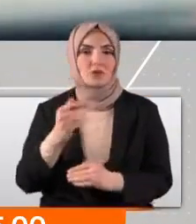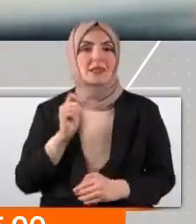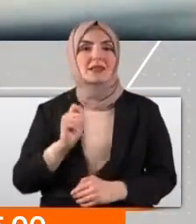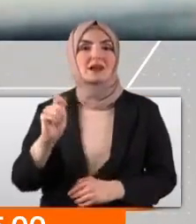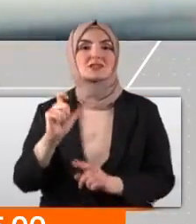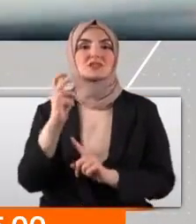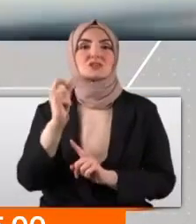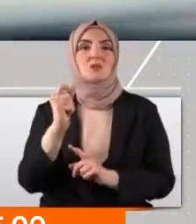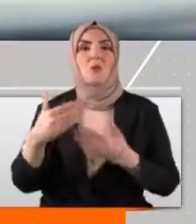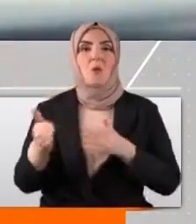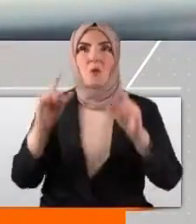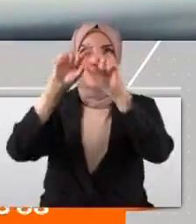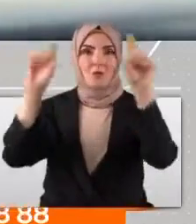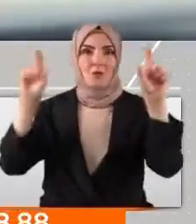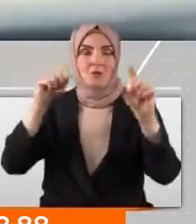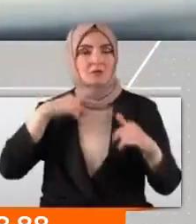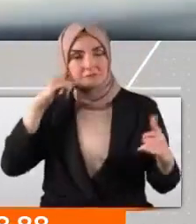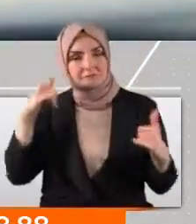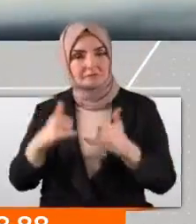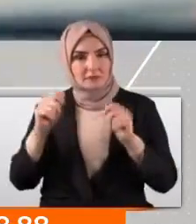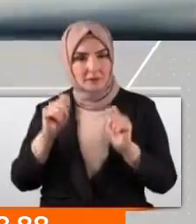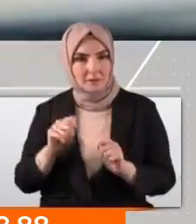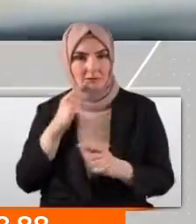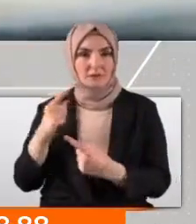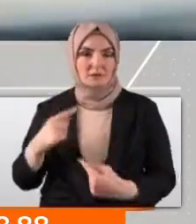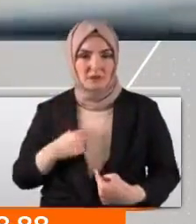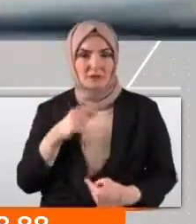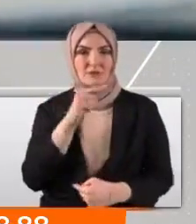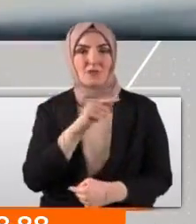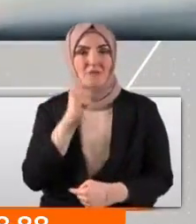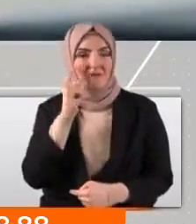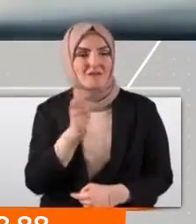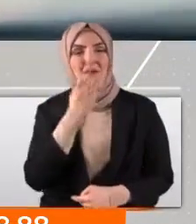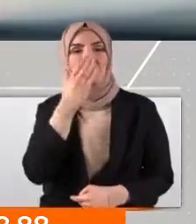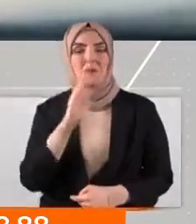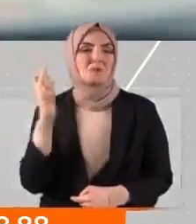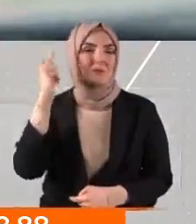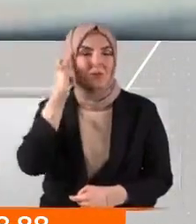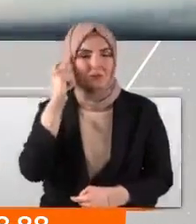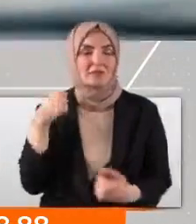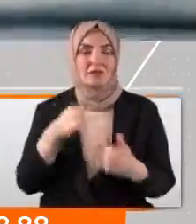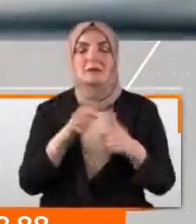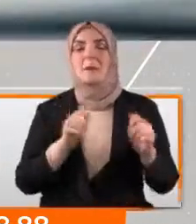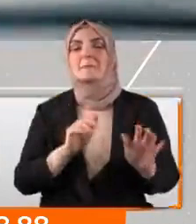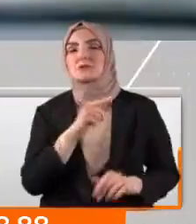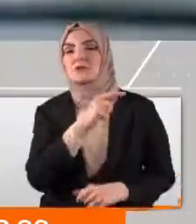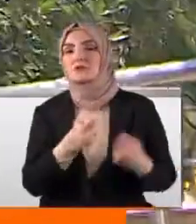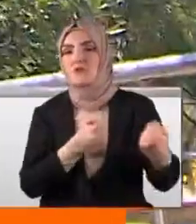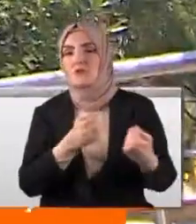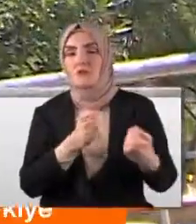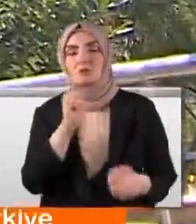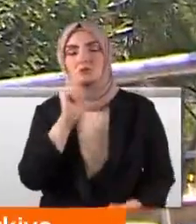geçtim. Bana söylediği şey yaptığı işin farkında o sırada olmadığını ve böyle bir şey bir daha yapmayacağını, bana söz verdiğini